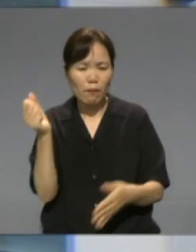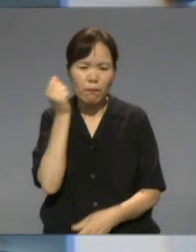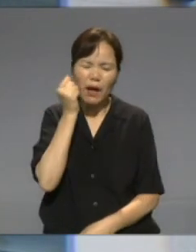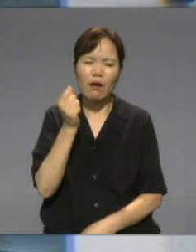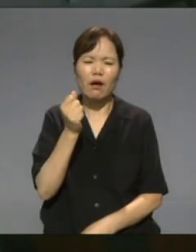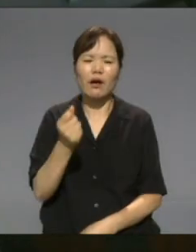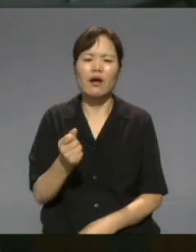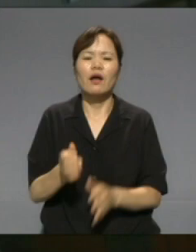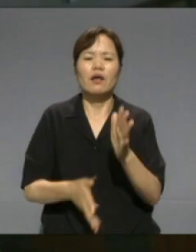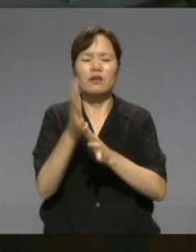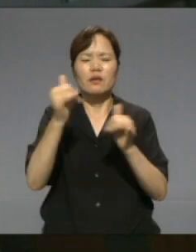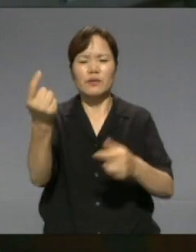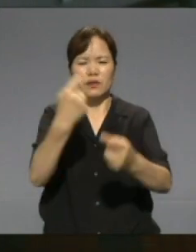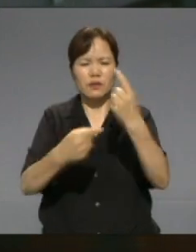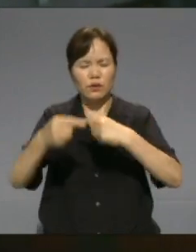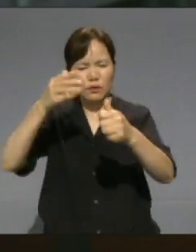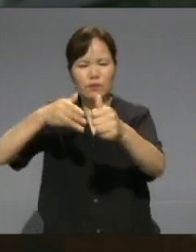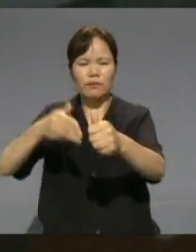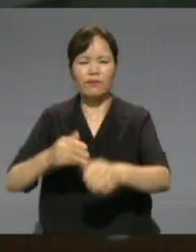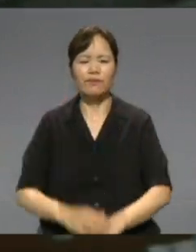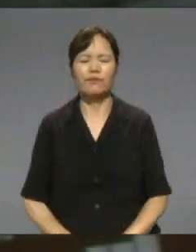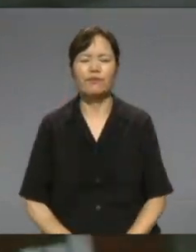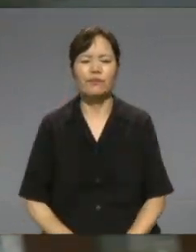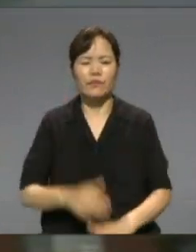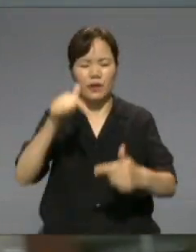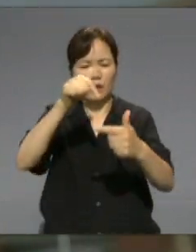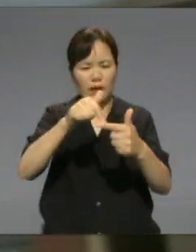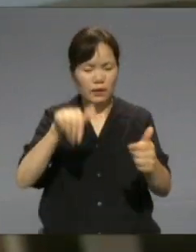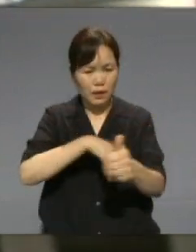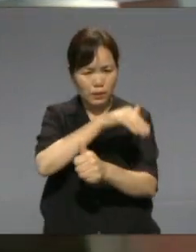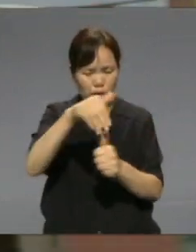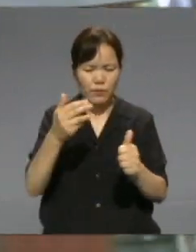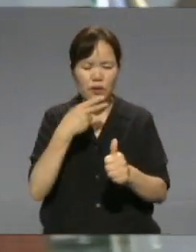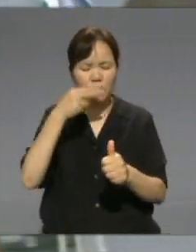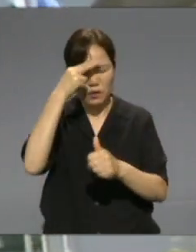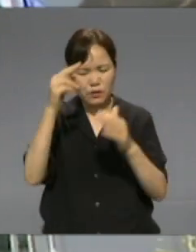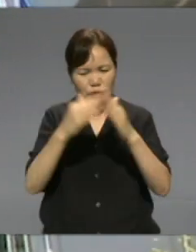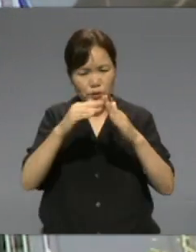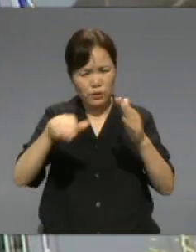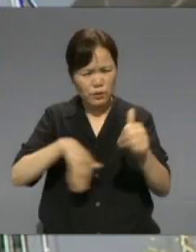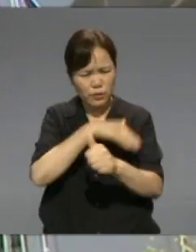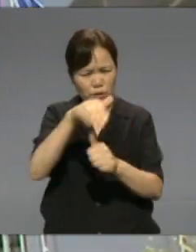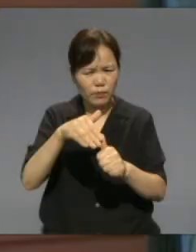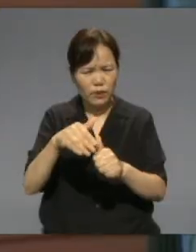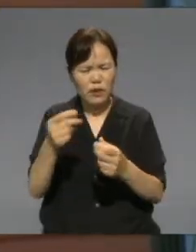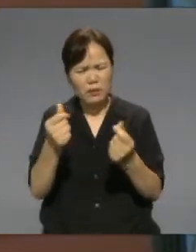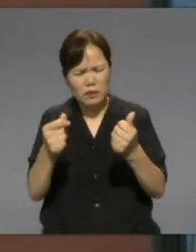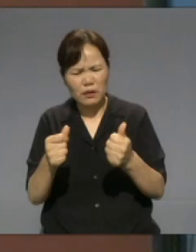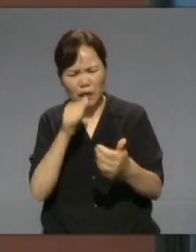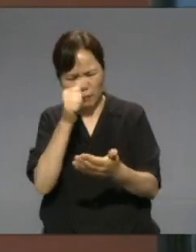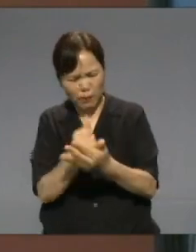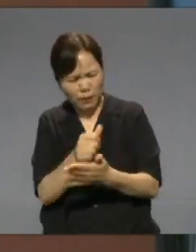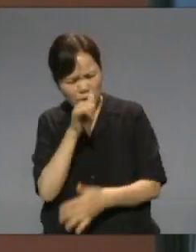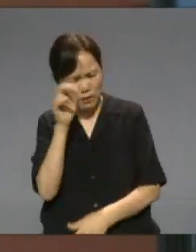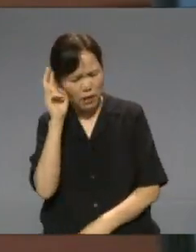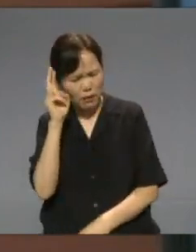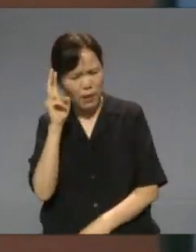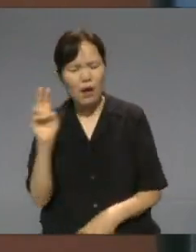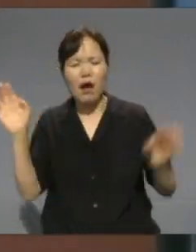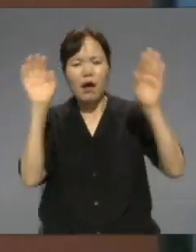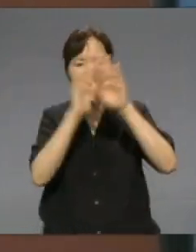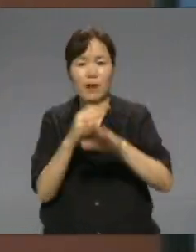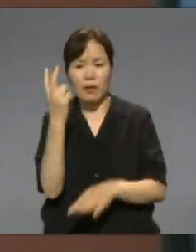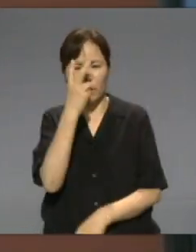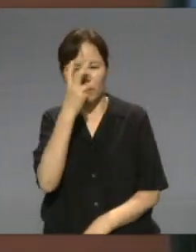시민신고를 당부했습니다 이어 강남 일대 유흥가의 유사범행이 이어질 가능성이 크다며 야간